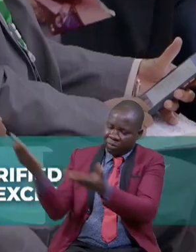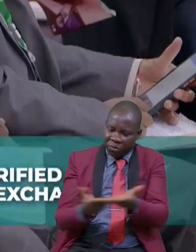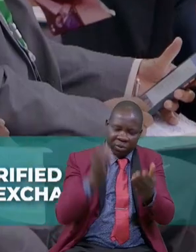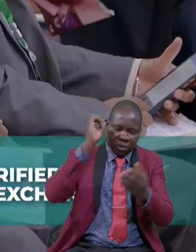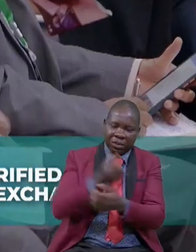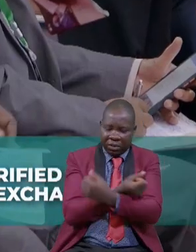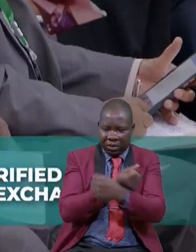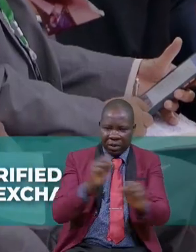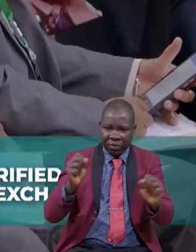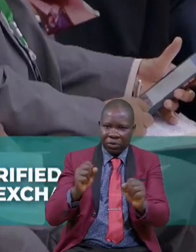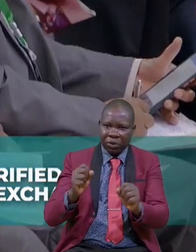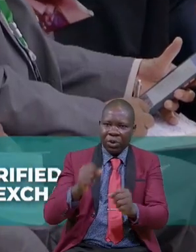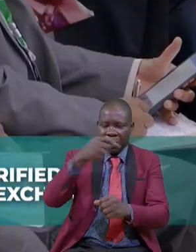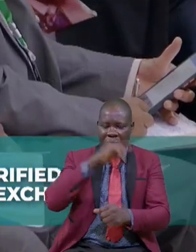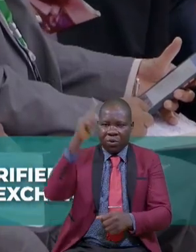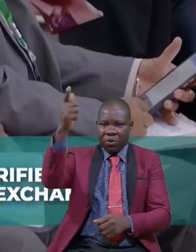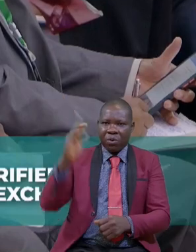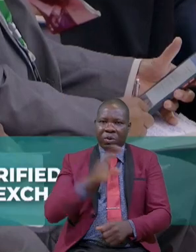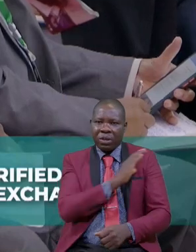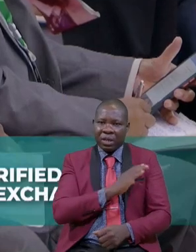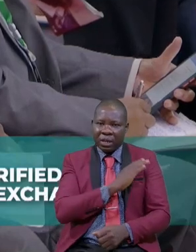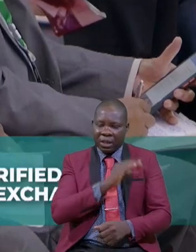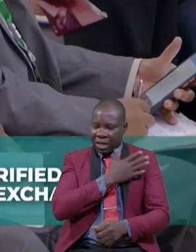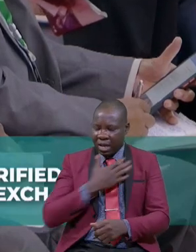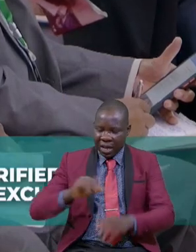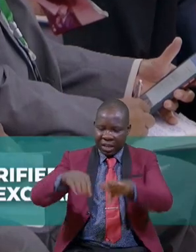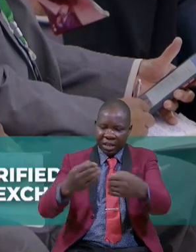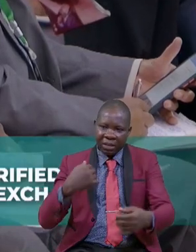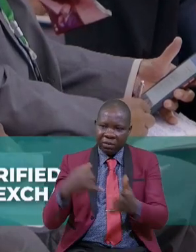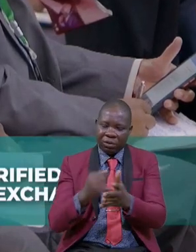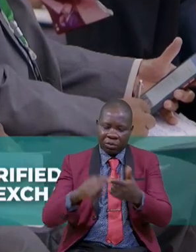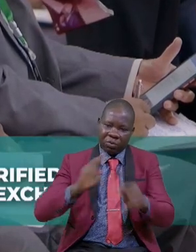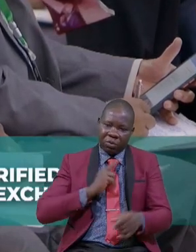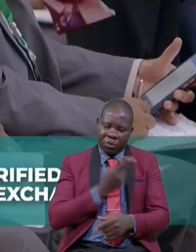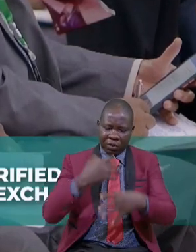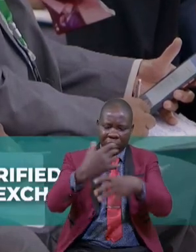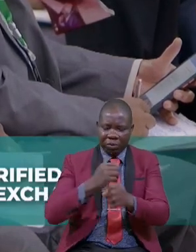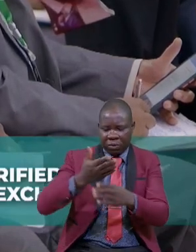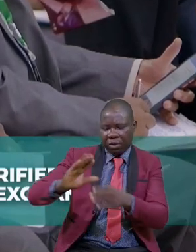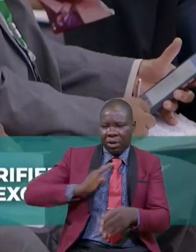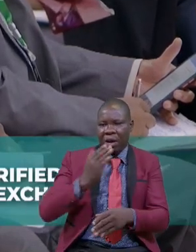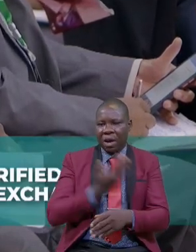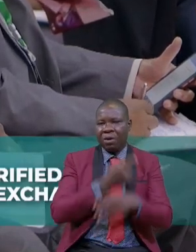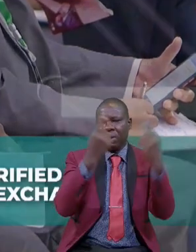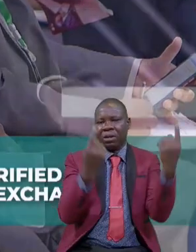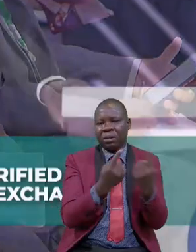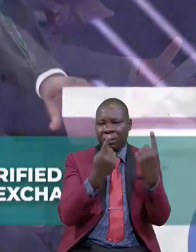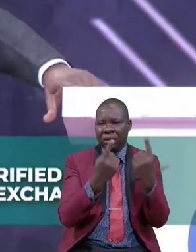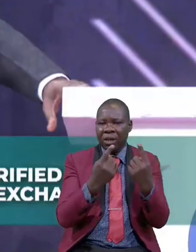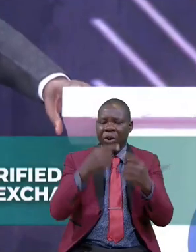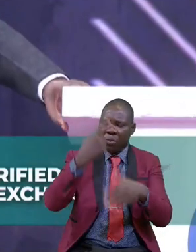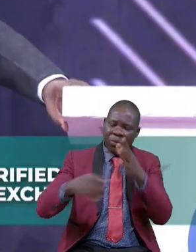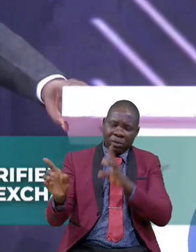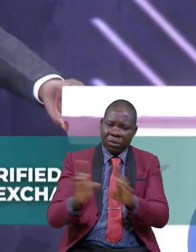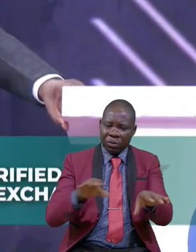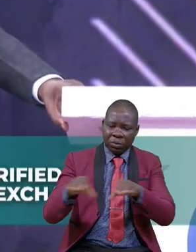avions? Nous avions l'injustice. Maintenant, il nous donne sa justice. Qu'est-ce que nous avions?